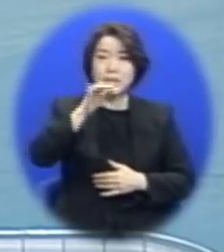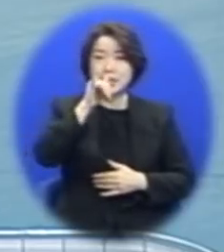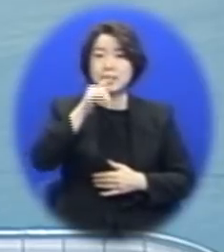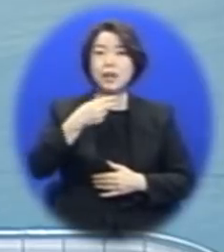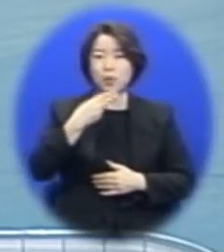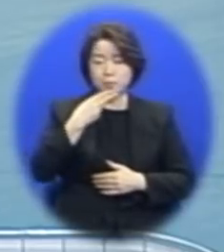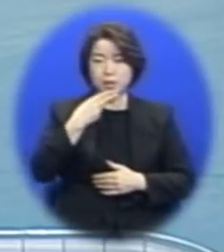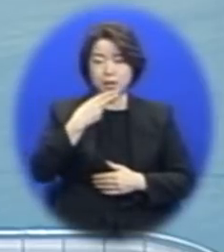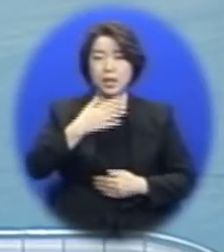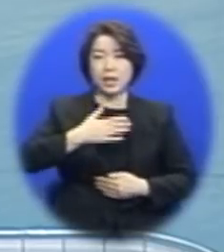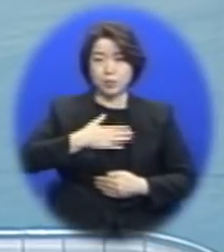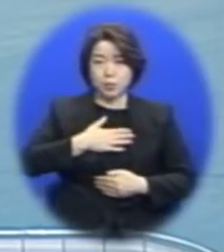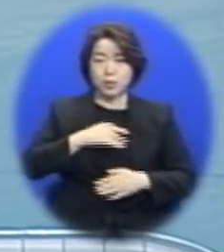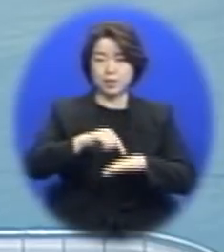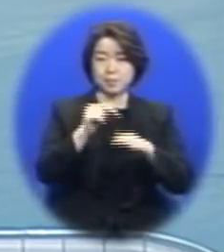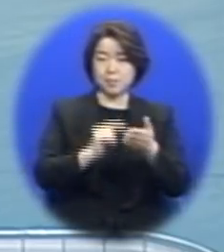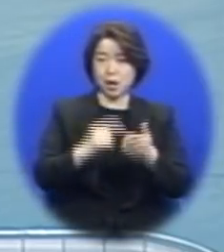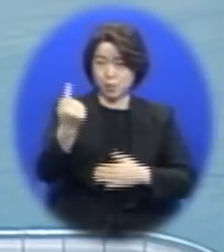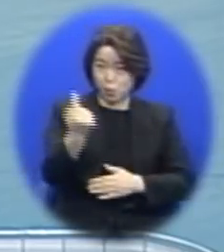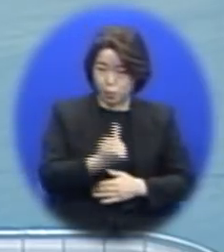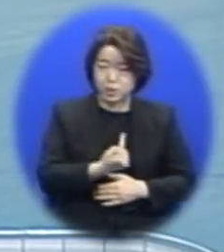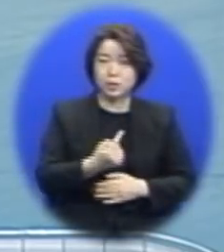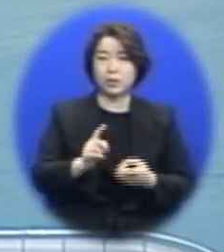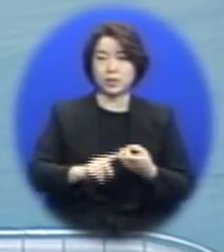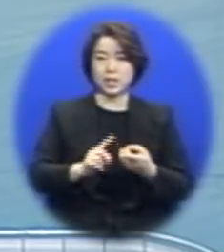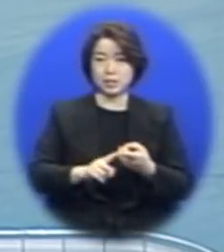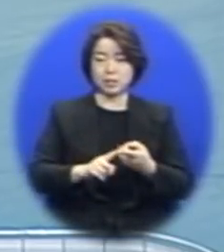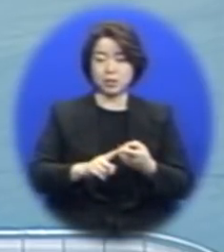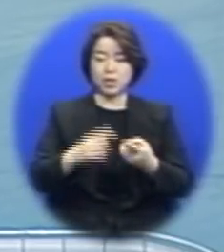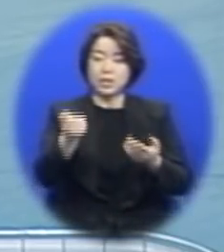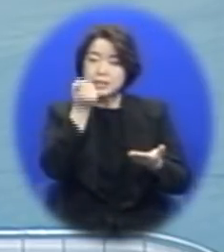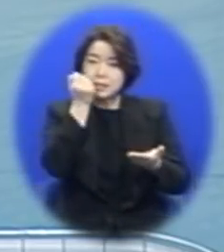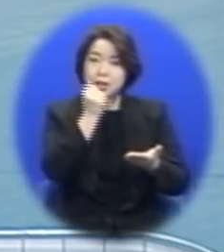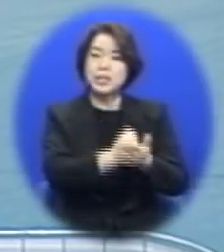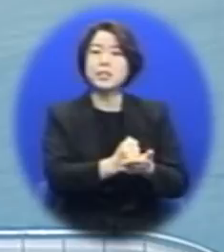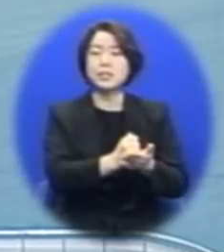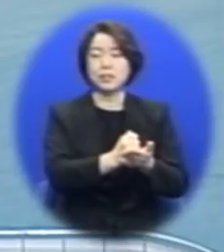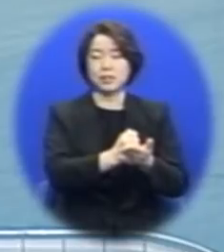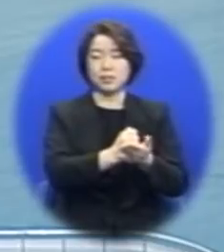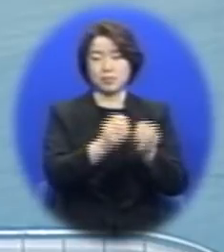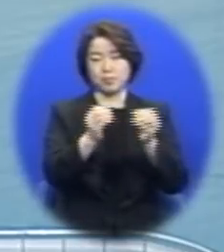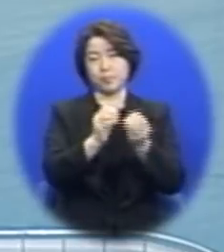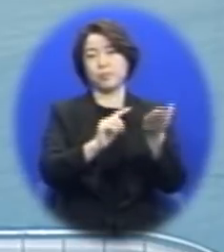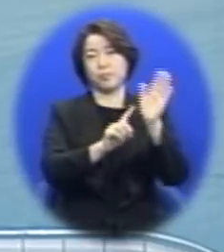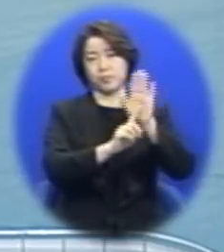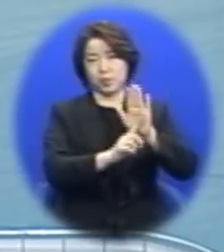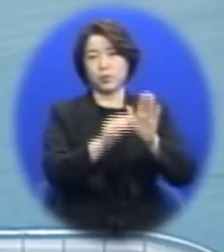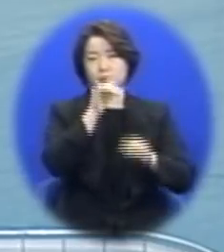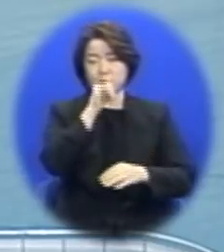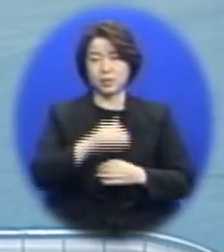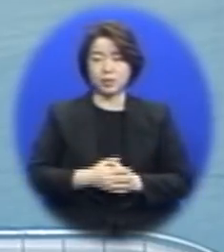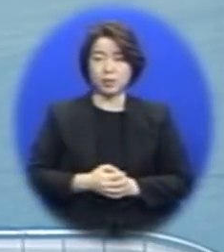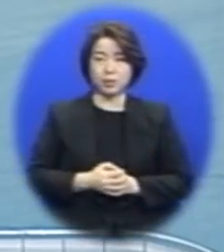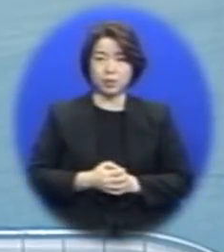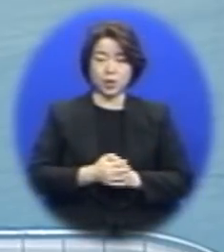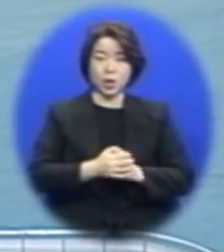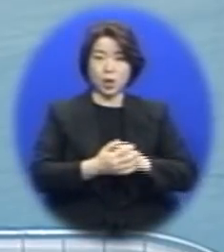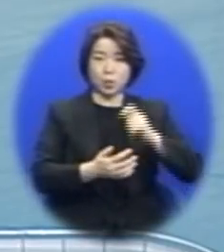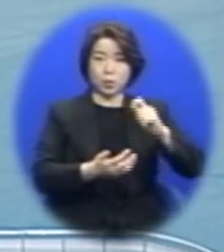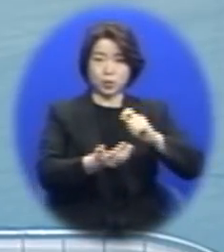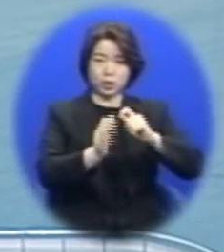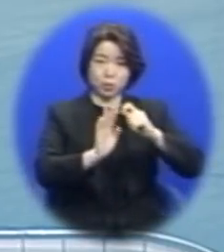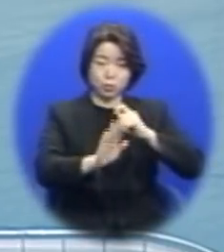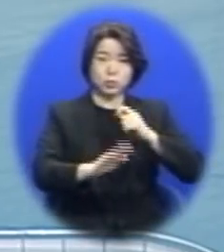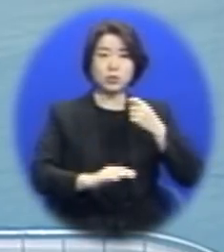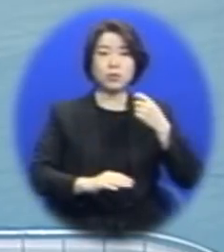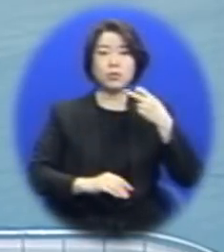성령이 우리 마음에 임하신 것을 성경은 인을 쳤다고 표현하고 있습니다. 고린도후서 1장 22절에